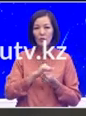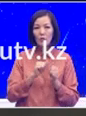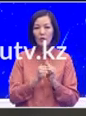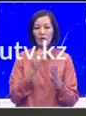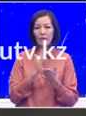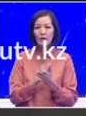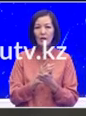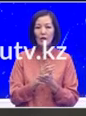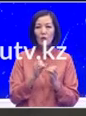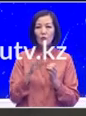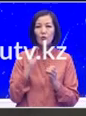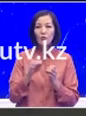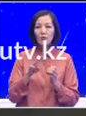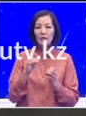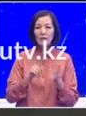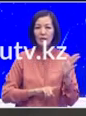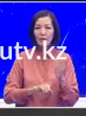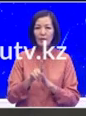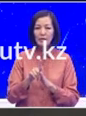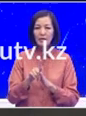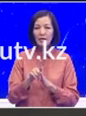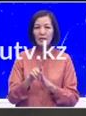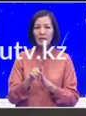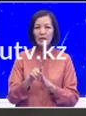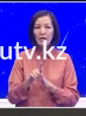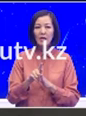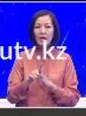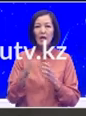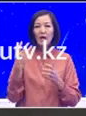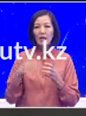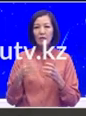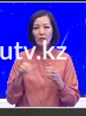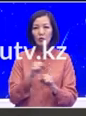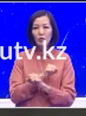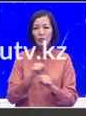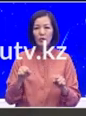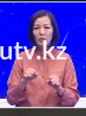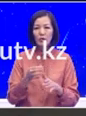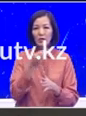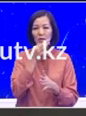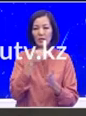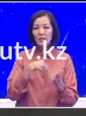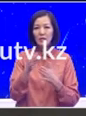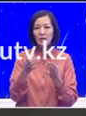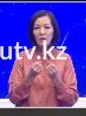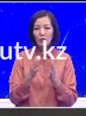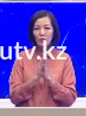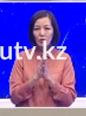Бағасы тоннасына 14 мың теңгеден басталады. Түрлікпе мен бағаны алып сатарлыққа жол бермеу үшін отынды бұрын сатып алуларыңызды